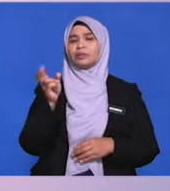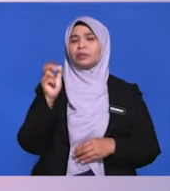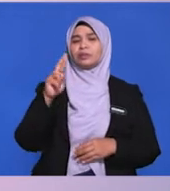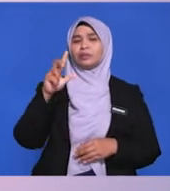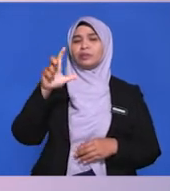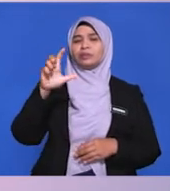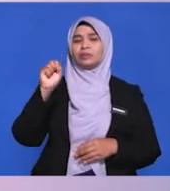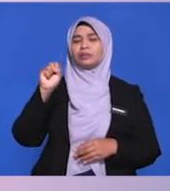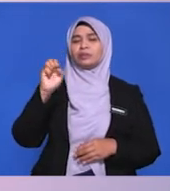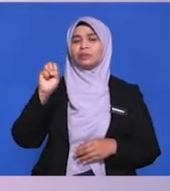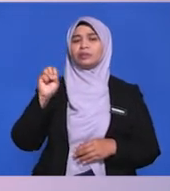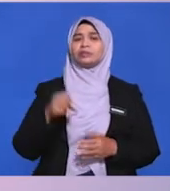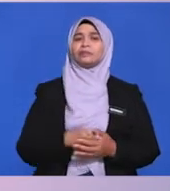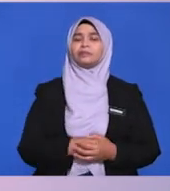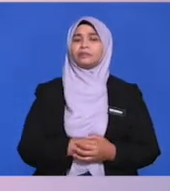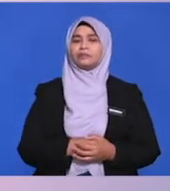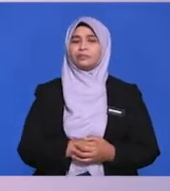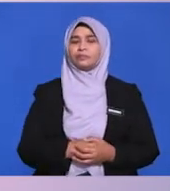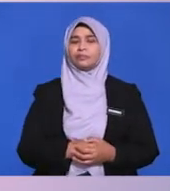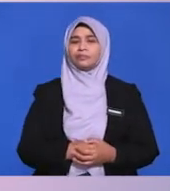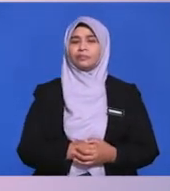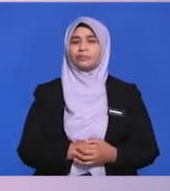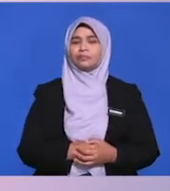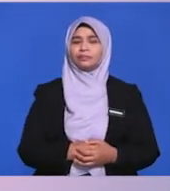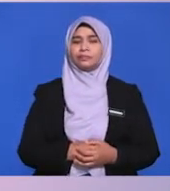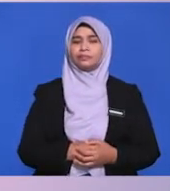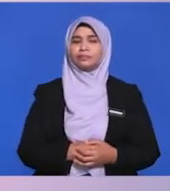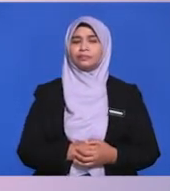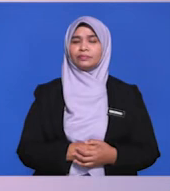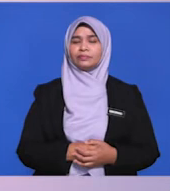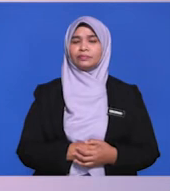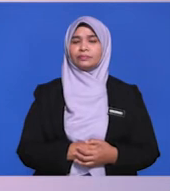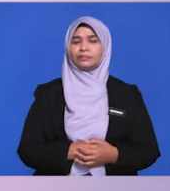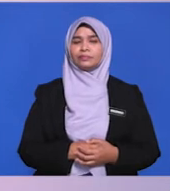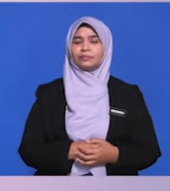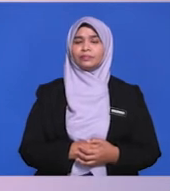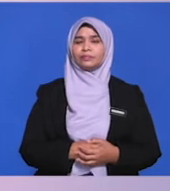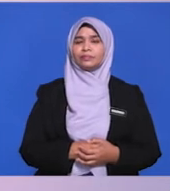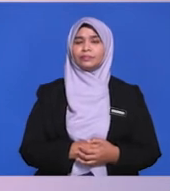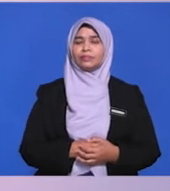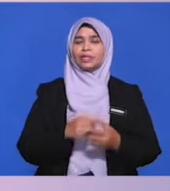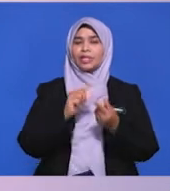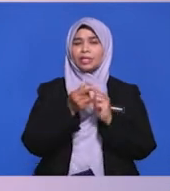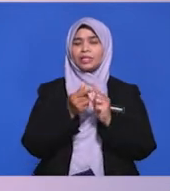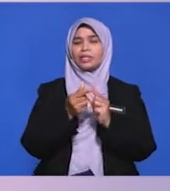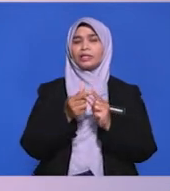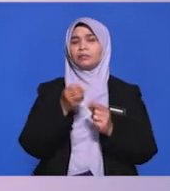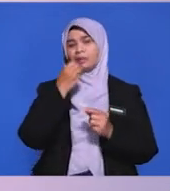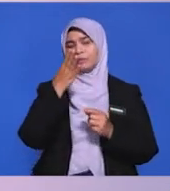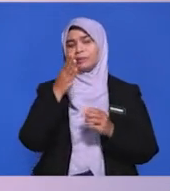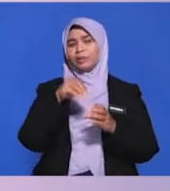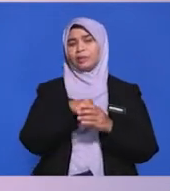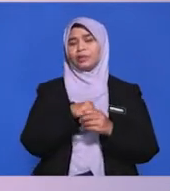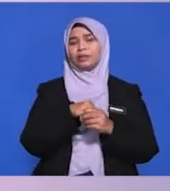peti 1 = dijual seperti dua gantikan maklumat di